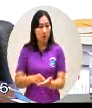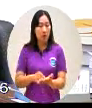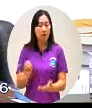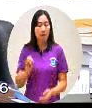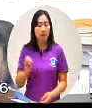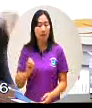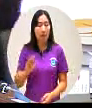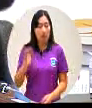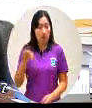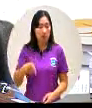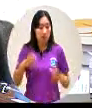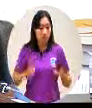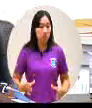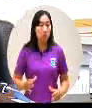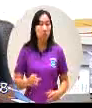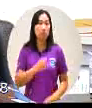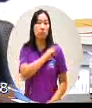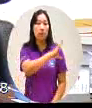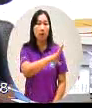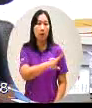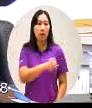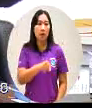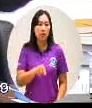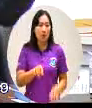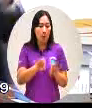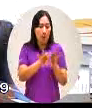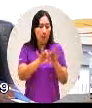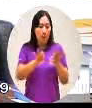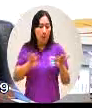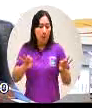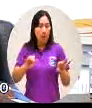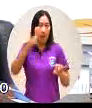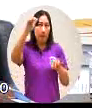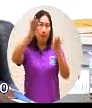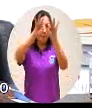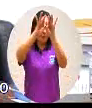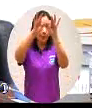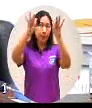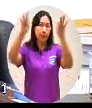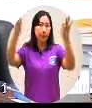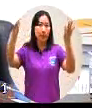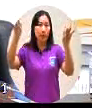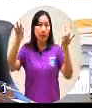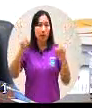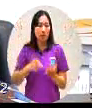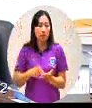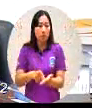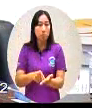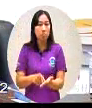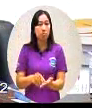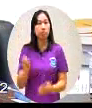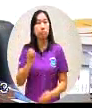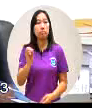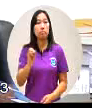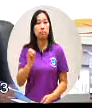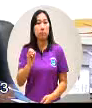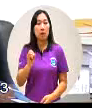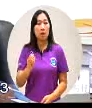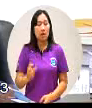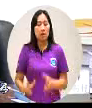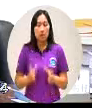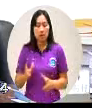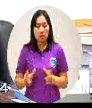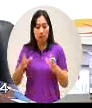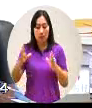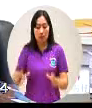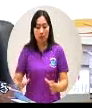在。因的高价的降价伫半空中诶，即种诶嘛无咧申请呢。啊，因的油槽下骹、油桶下